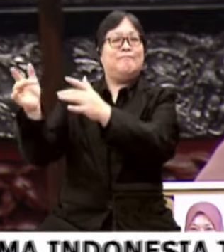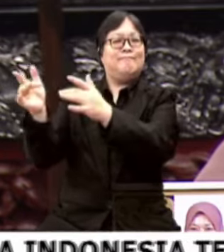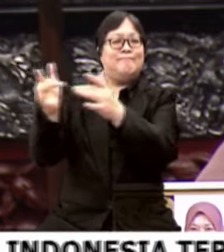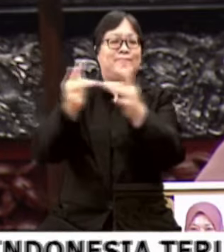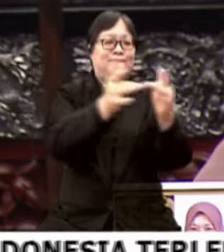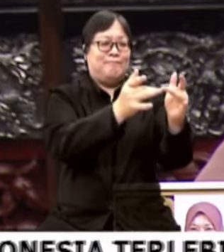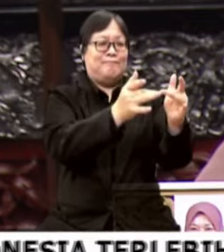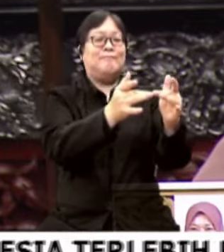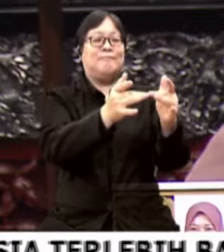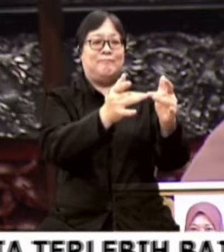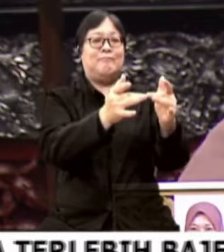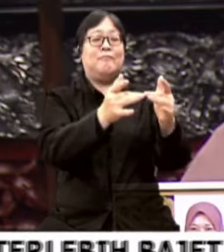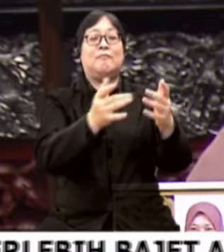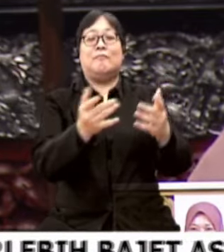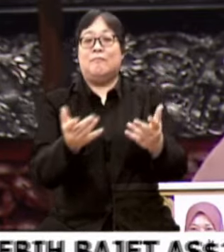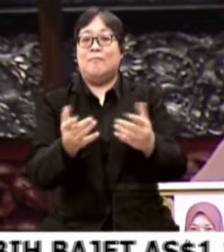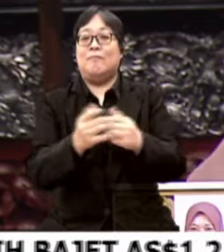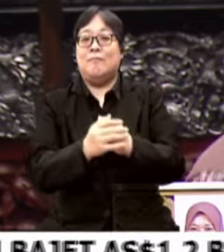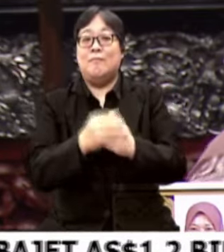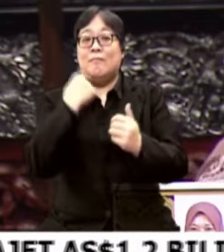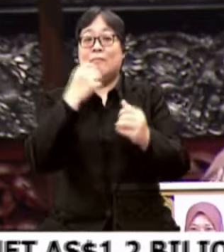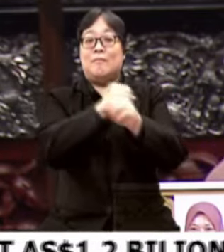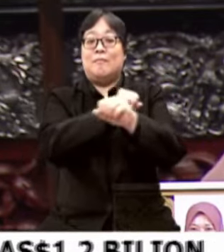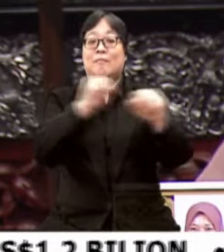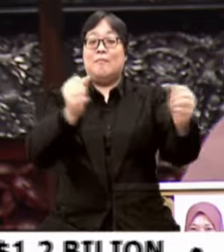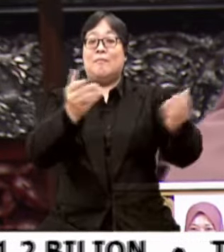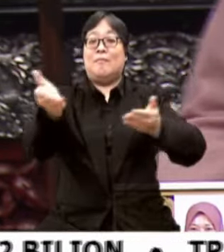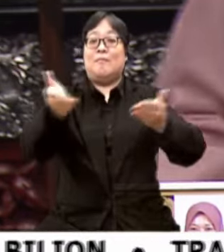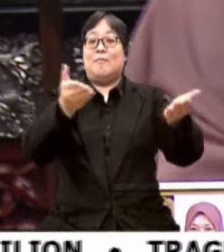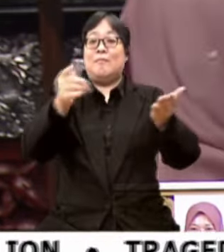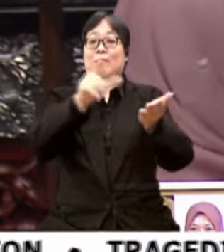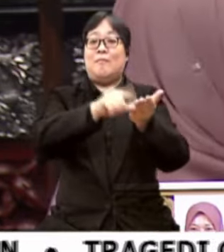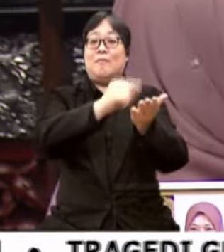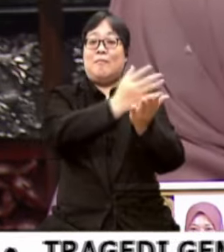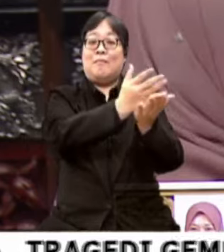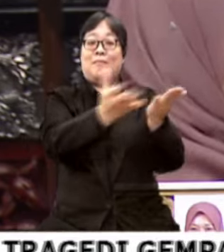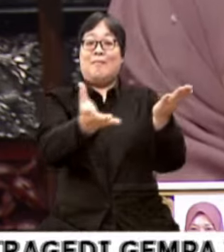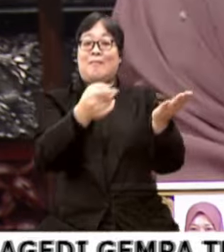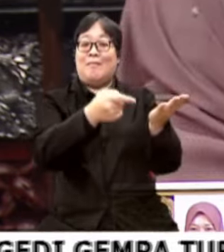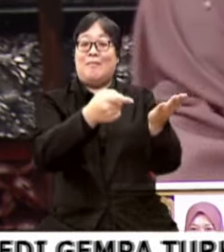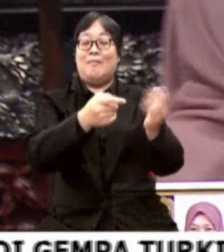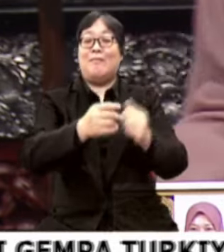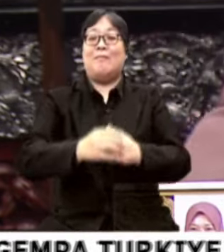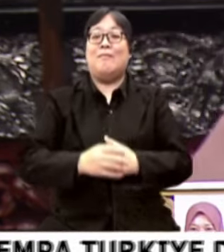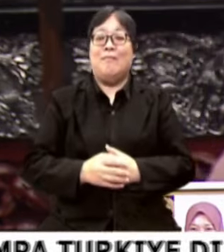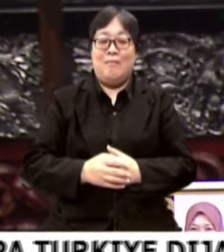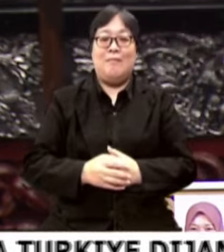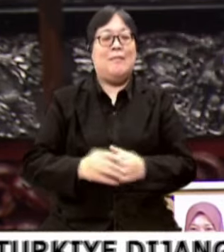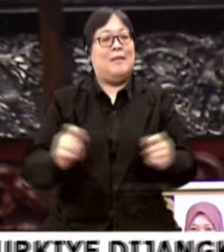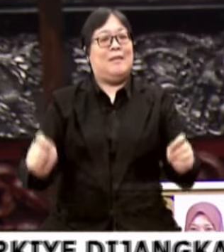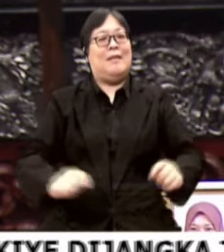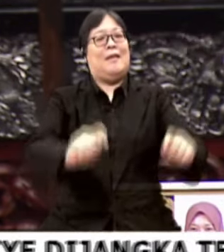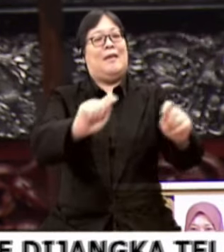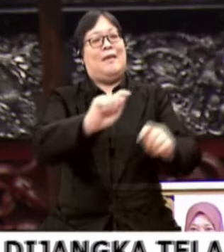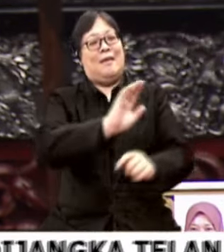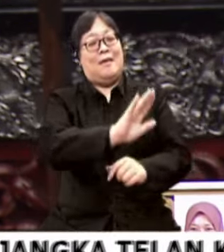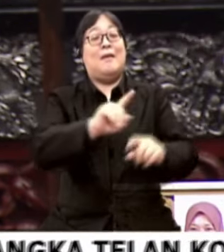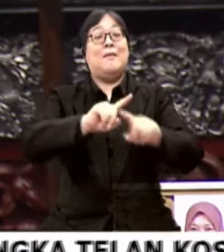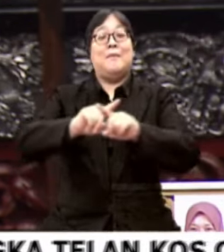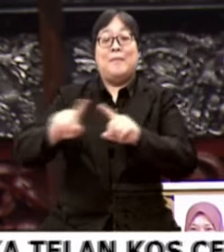dengan mana-mana penyedia peringatan media sosial untuk mengambil apa-apa tidak akan tapi